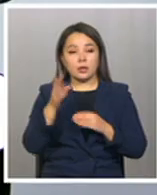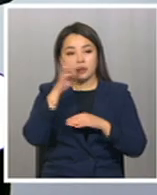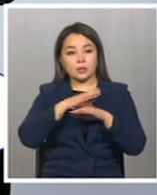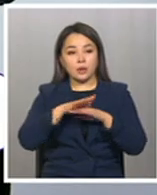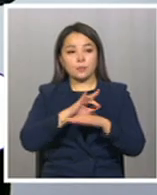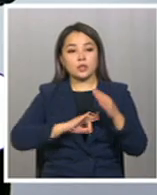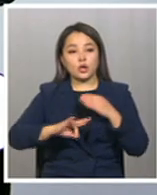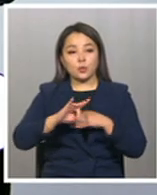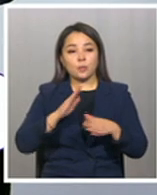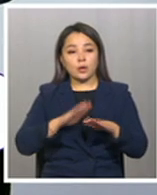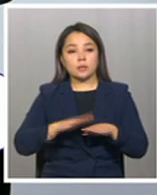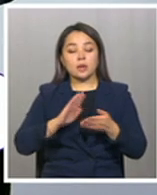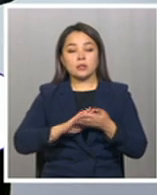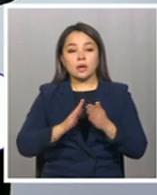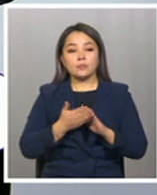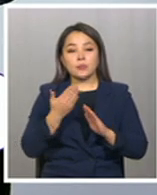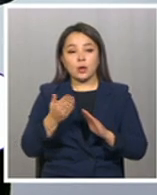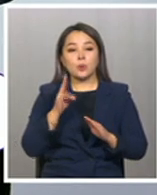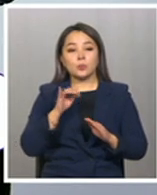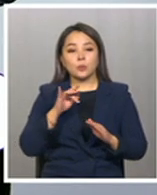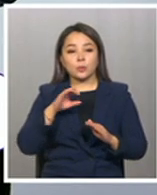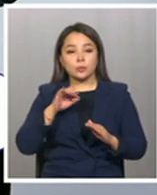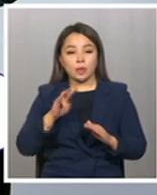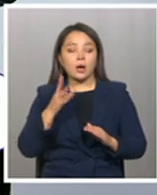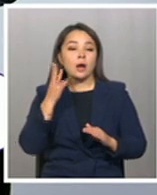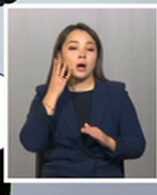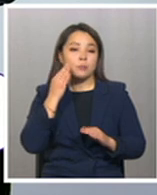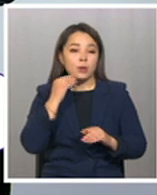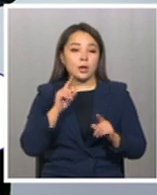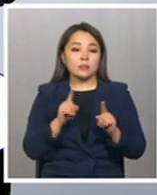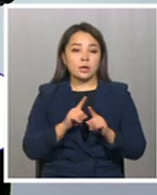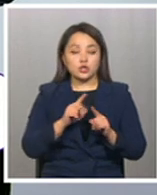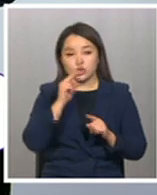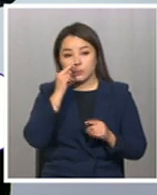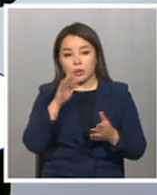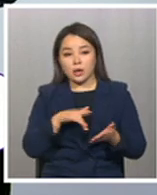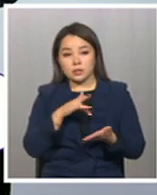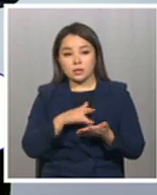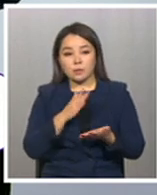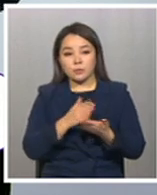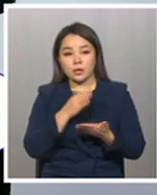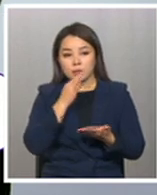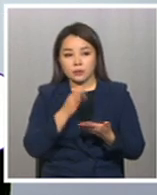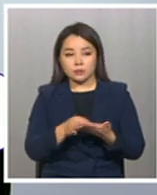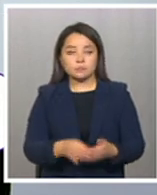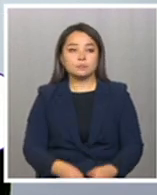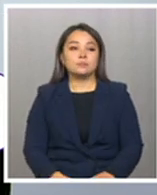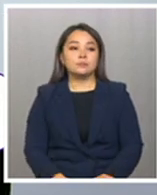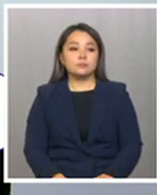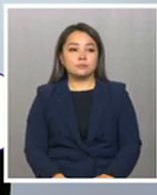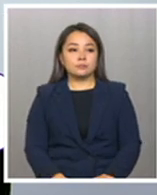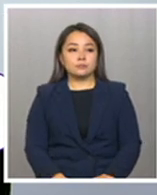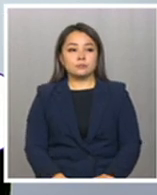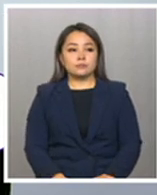республикалық деңгейдегі қалалары Нұр-Сұлтан, Алматы және Шымкент қалалары жатады.